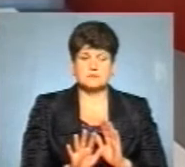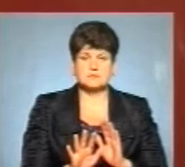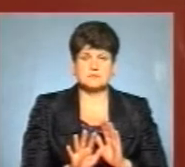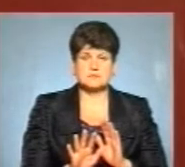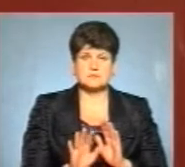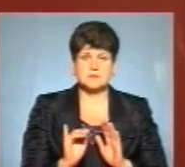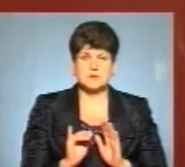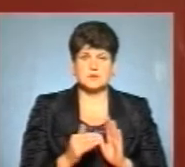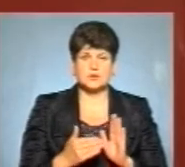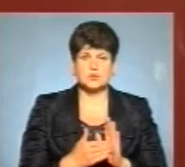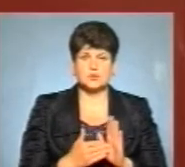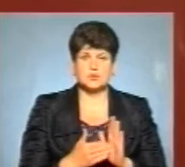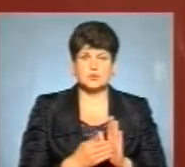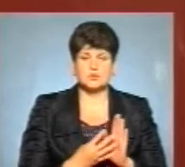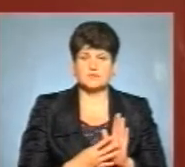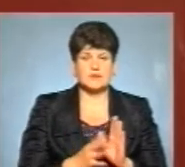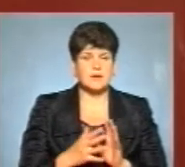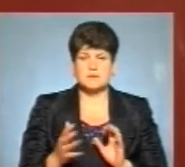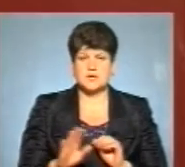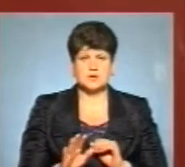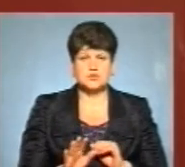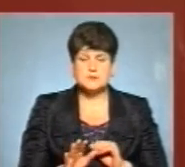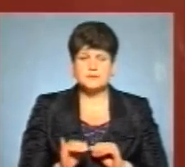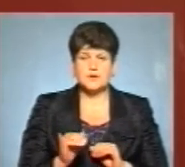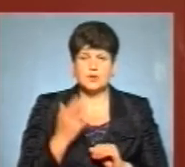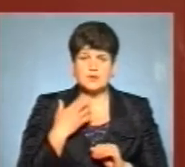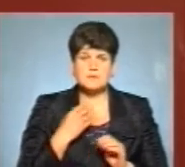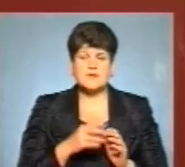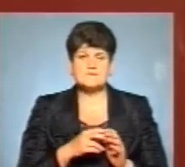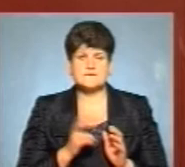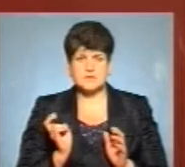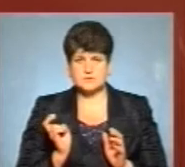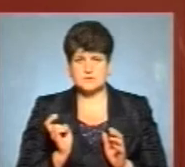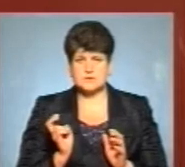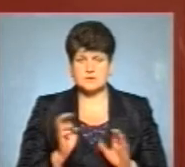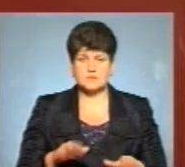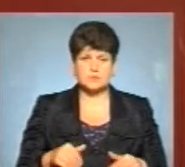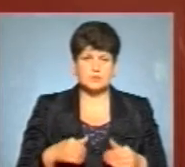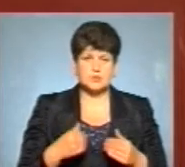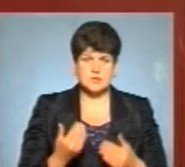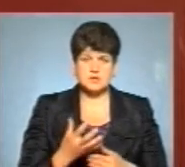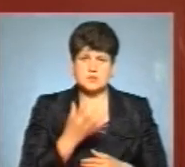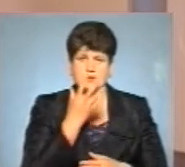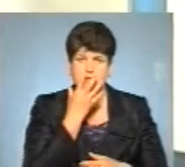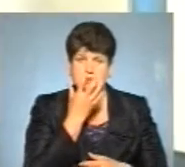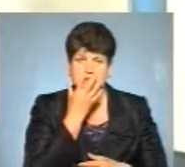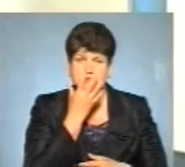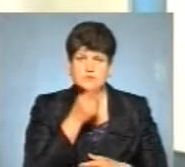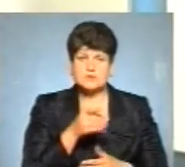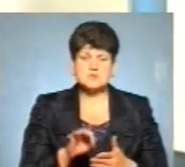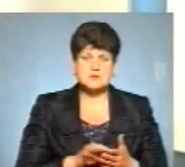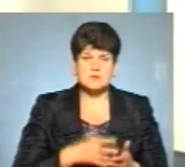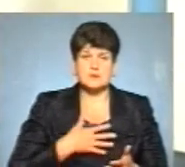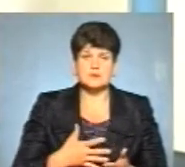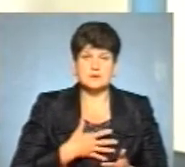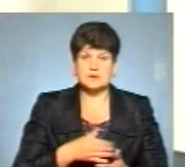85 і до 90, не більше. І коли ми відключаємо цих людей від подачі кисню, відповідно, вони зразу